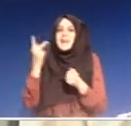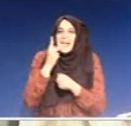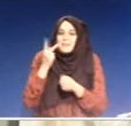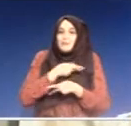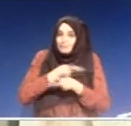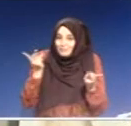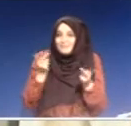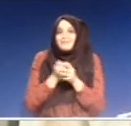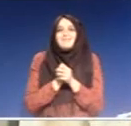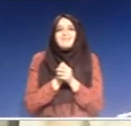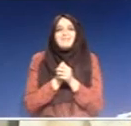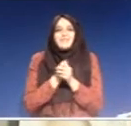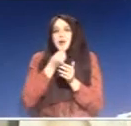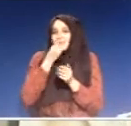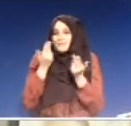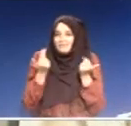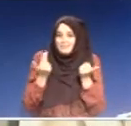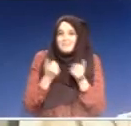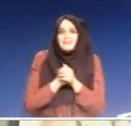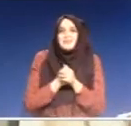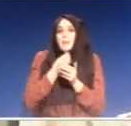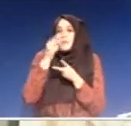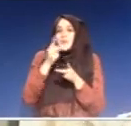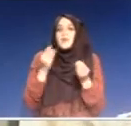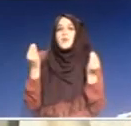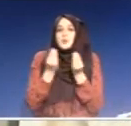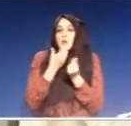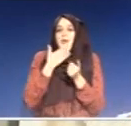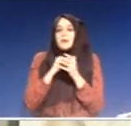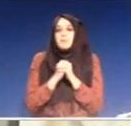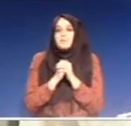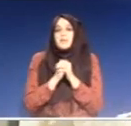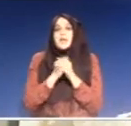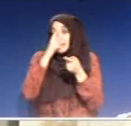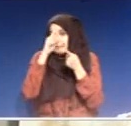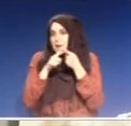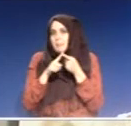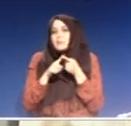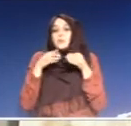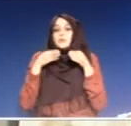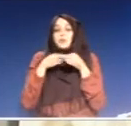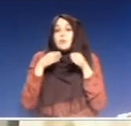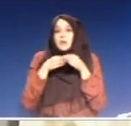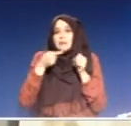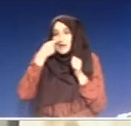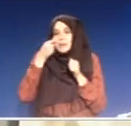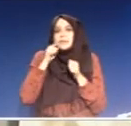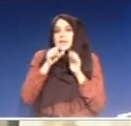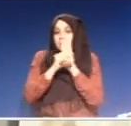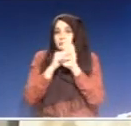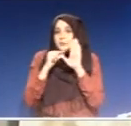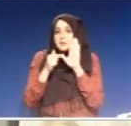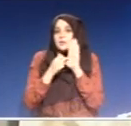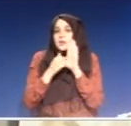أسلم نون أرثث ويلت نون والصلح خير. فاسأل به خبيرا. وردت هذه الآية في